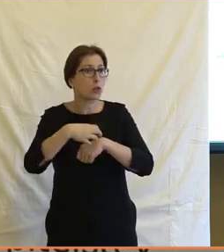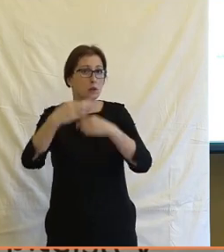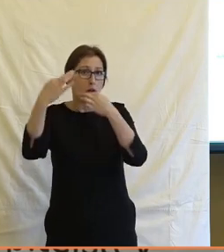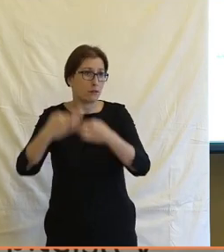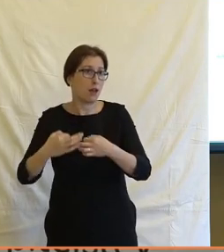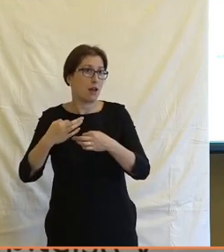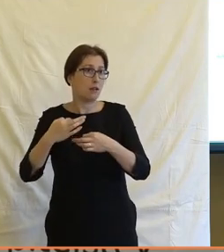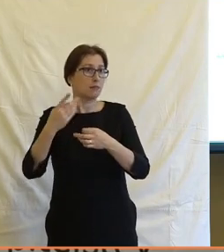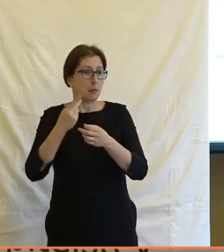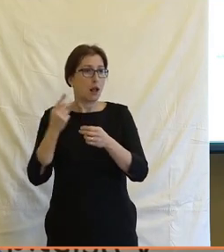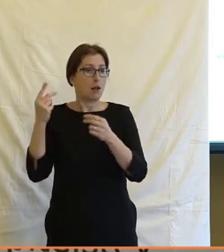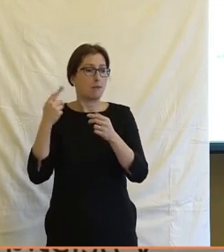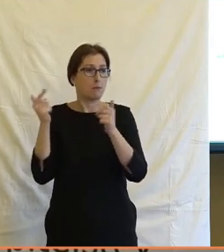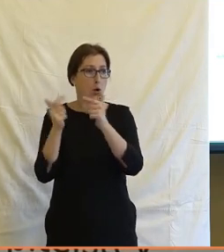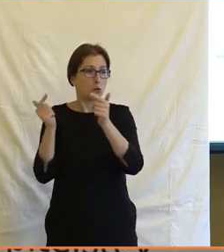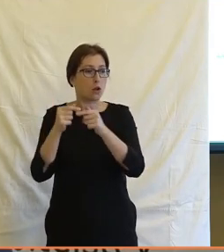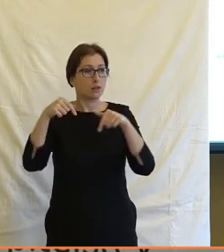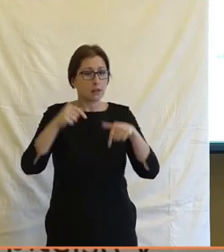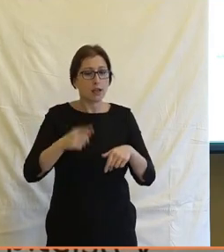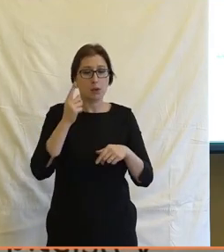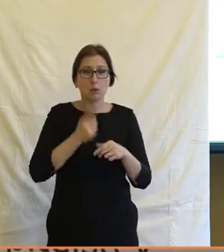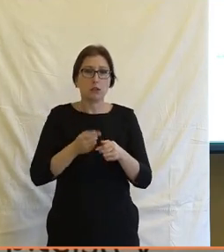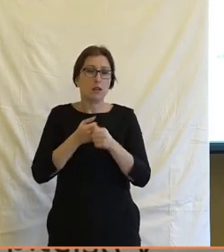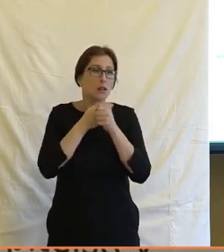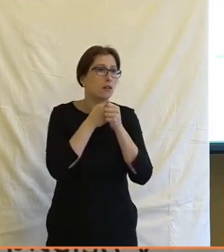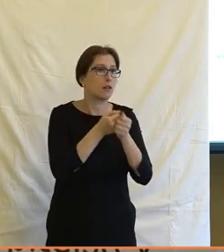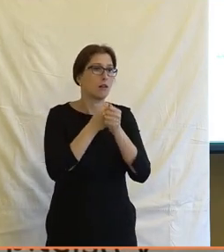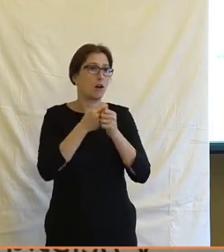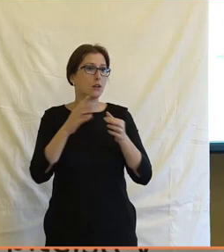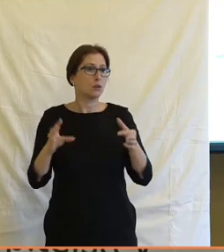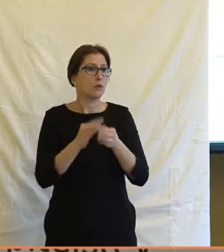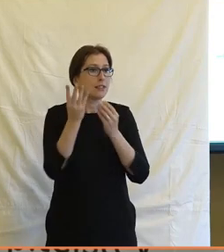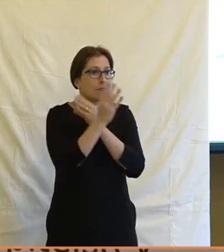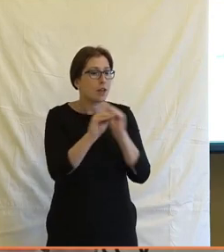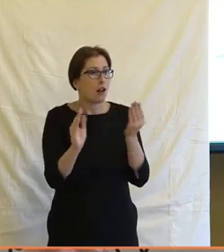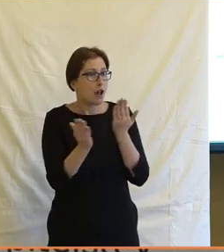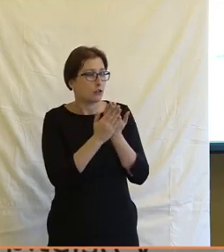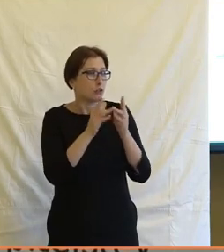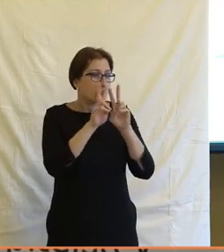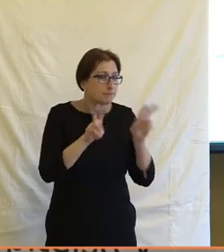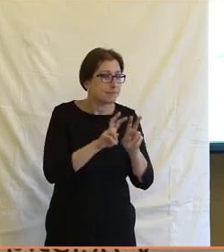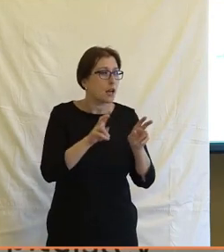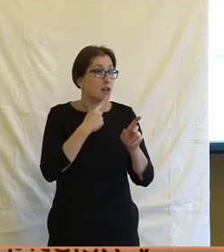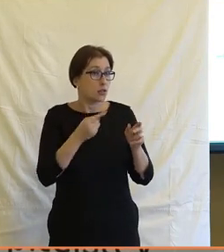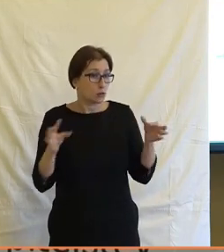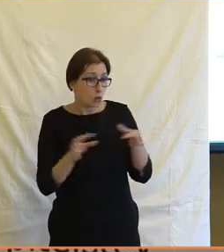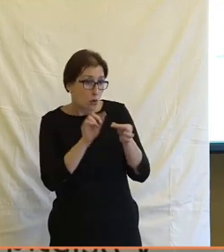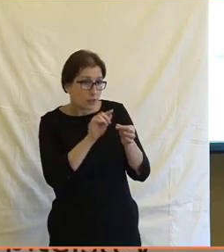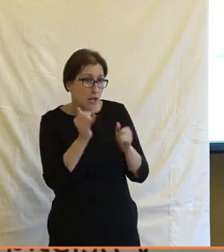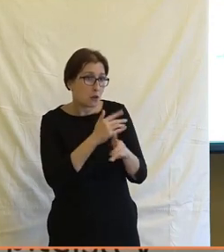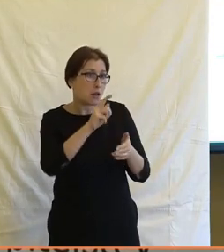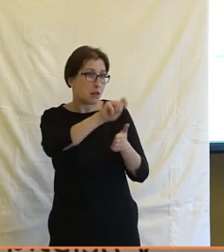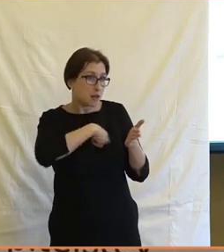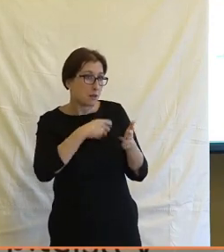mnohem jednodušší než například u nás, kde je zapotřebí prostě překonat obrovské množství vyhlášek, změnit vyhlášku, ale já nevím, co všechno, takže se